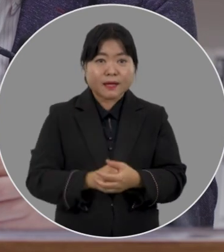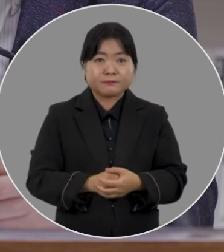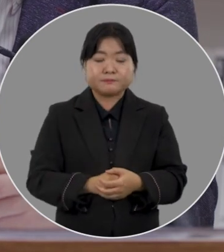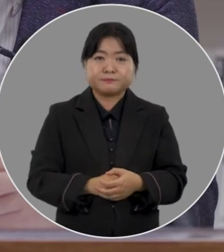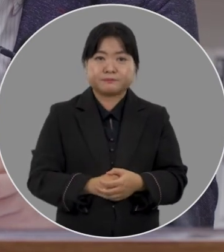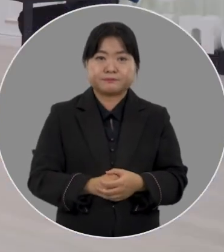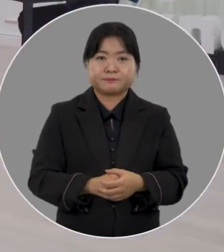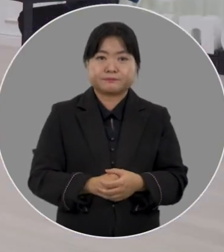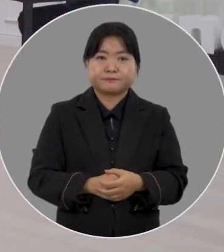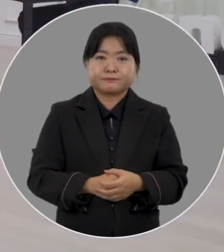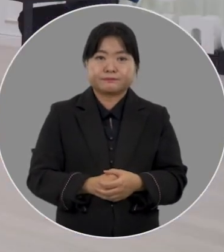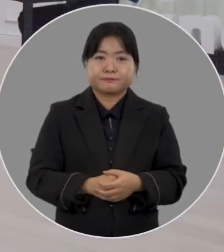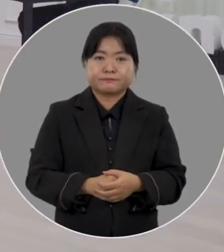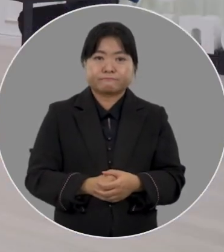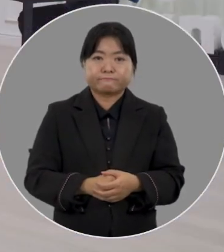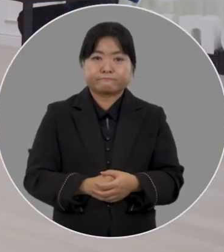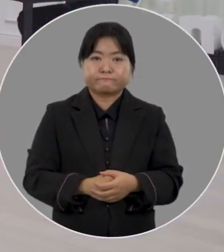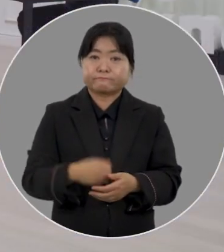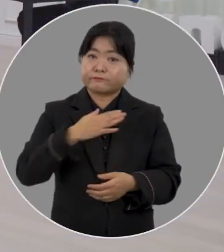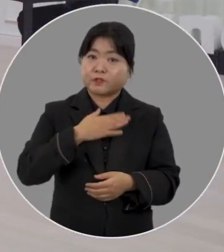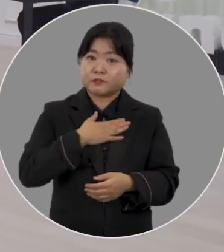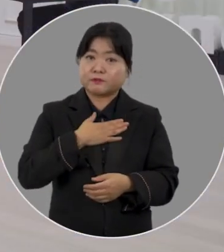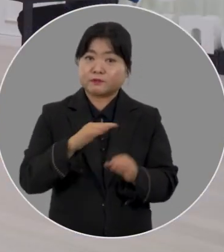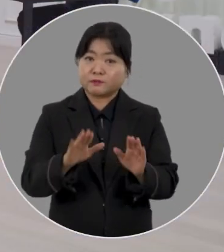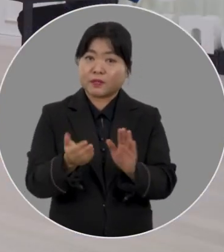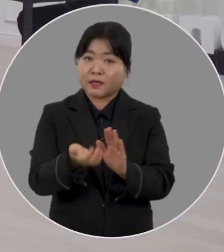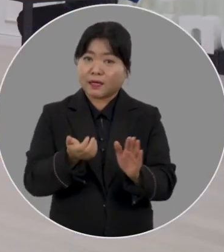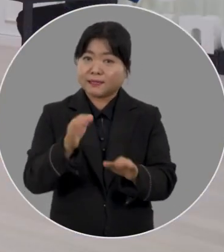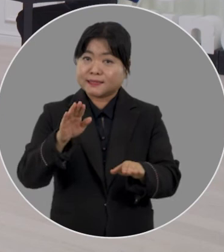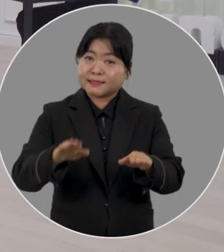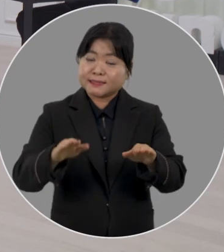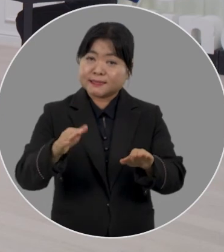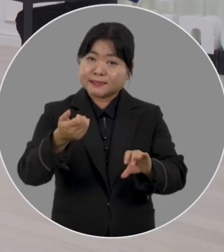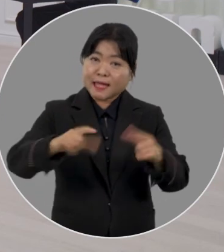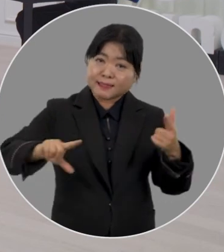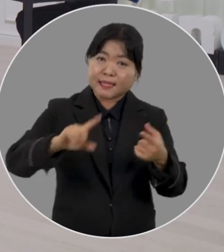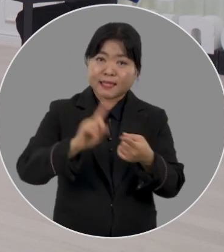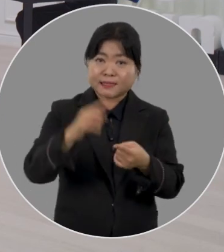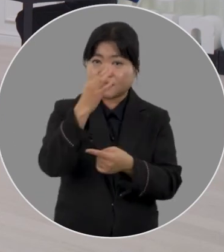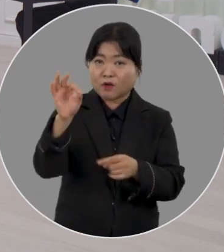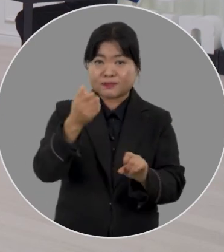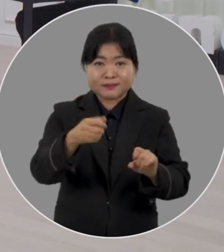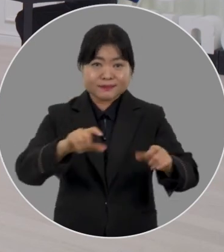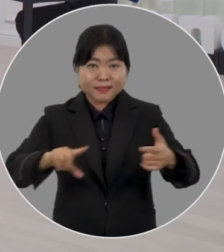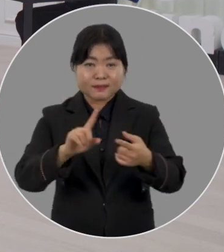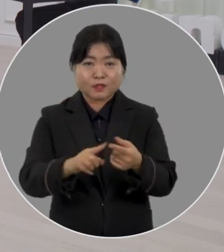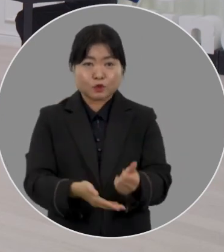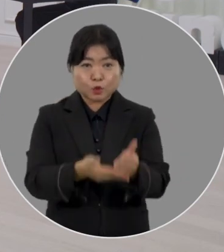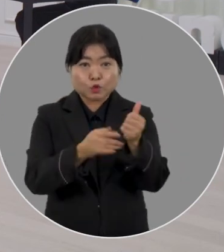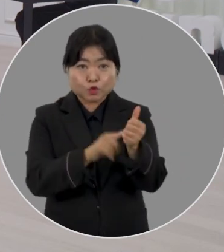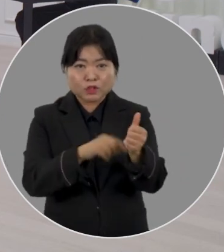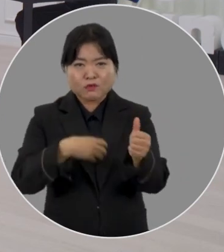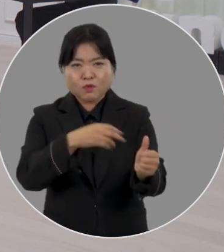좀 하고 있습니다. 네. 저는 오늘 아까 그 차이에 대한 인정, 차이에 대한 존중이